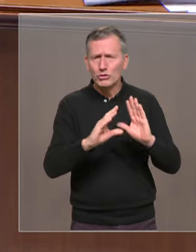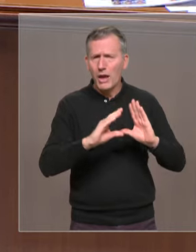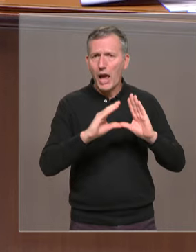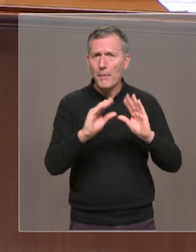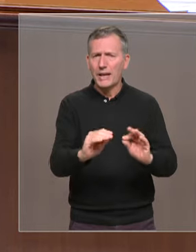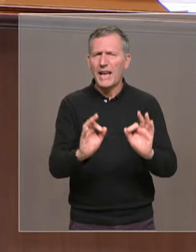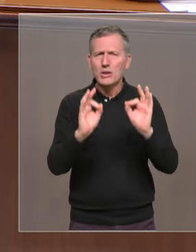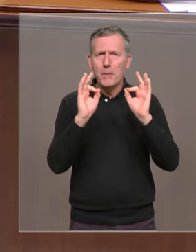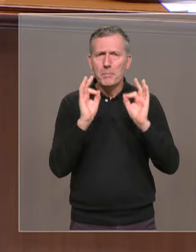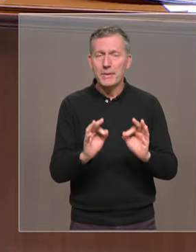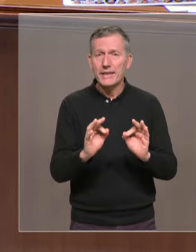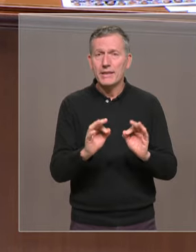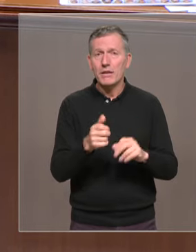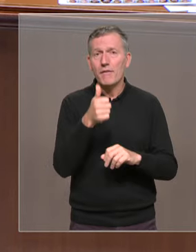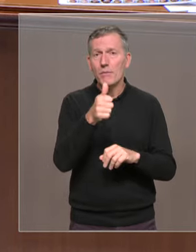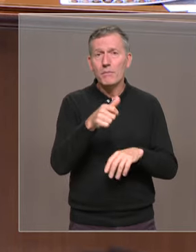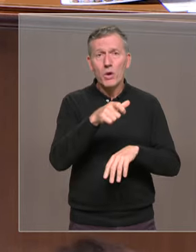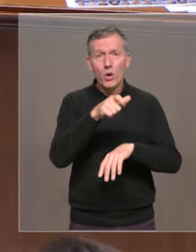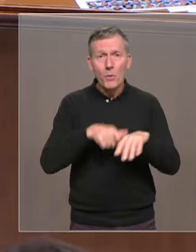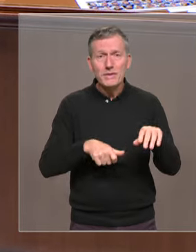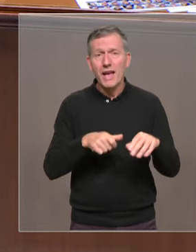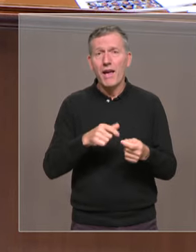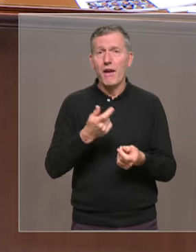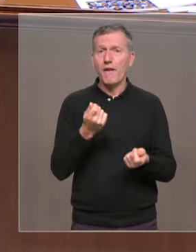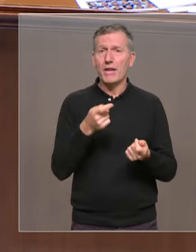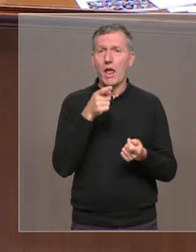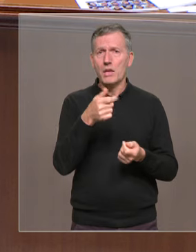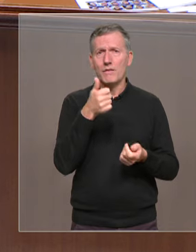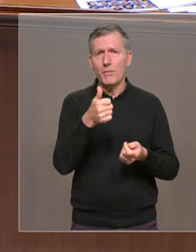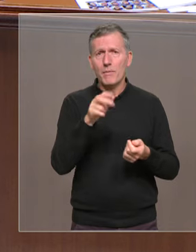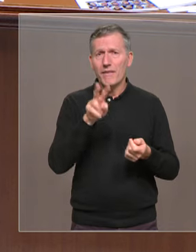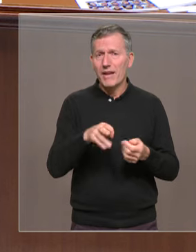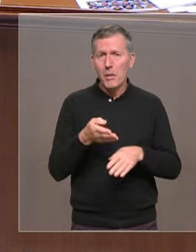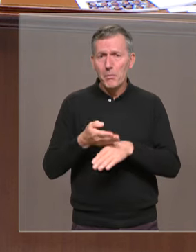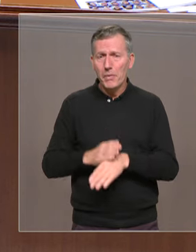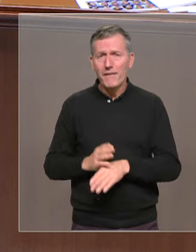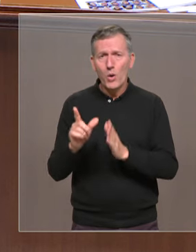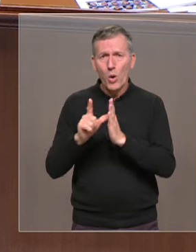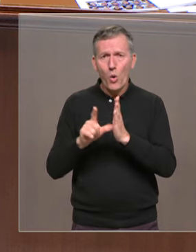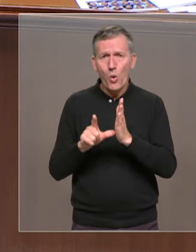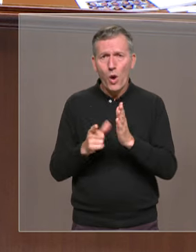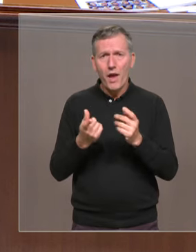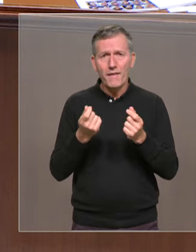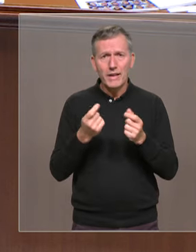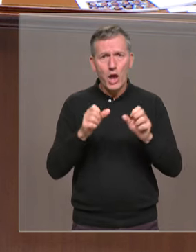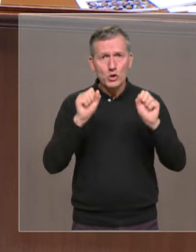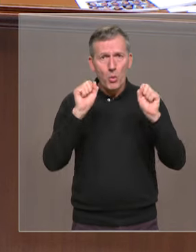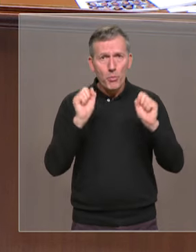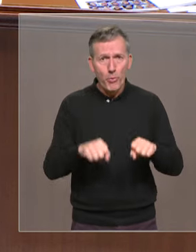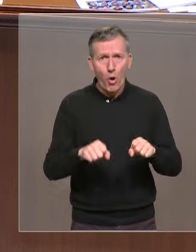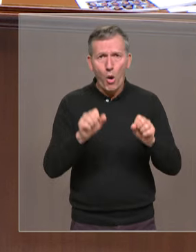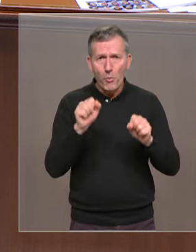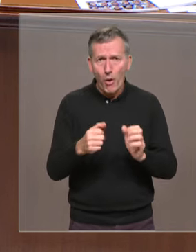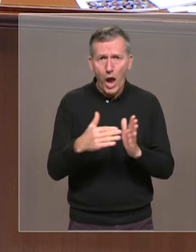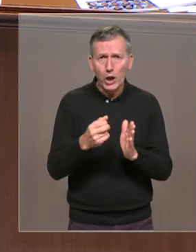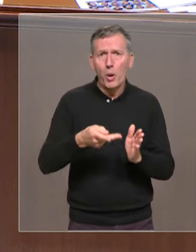et ce n'est pas un commissaire aux finances émérite comme vous, je veux dire que c'est prévu par la loi organique des lois de finances. On peut même aller plus